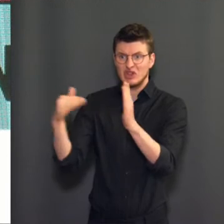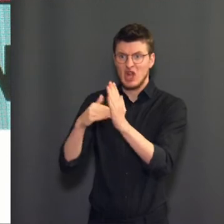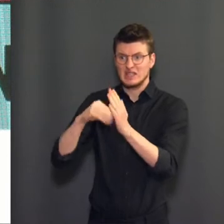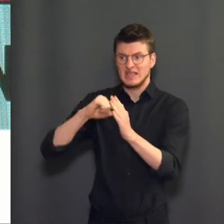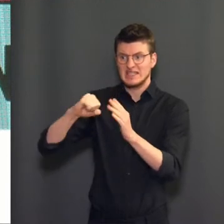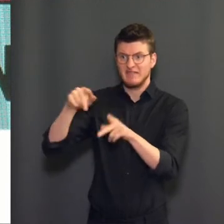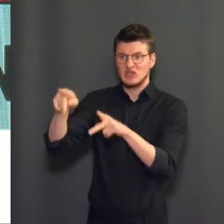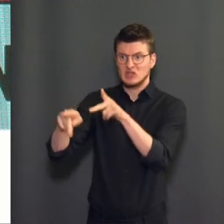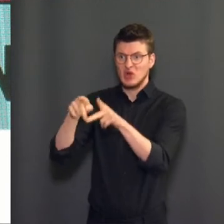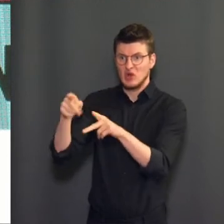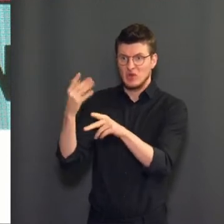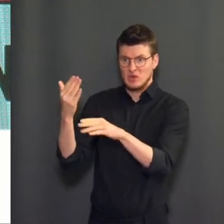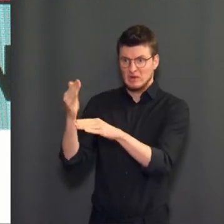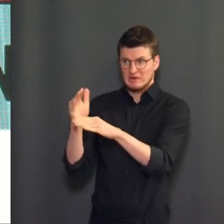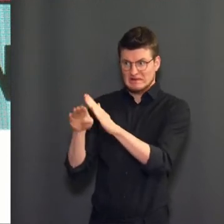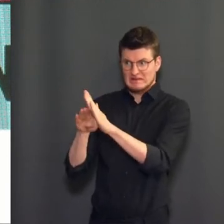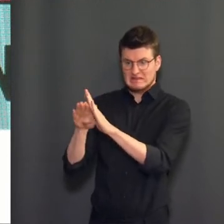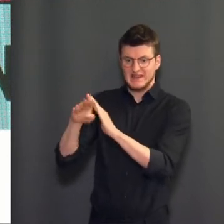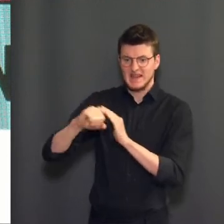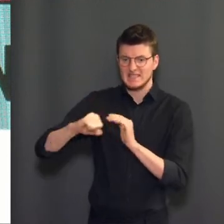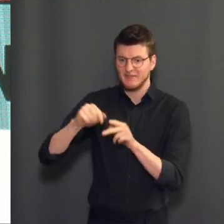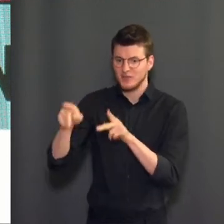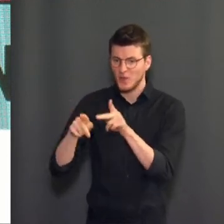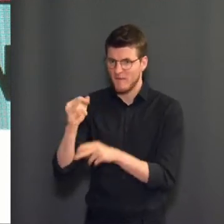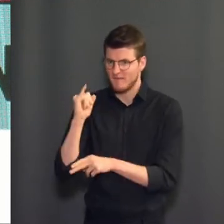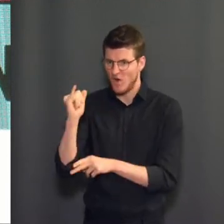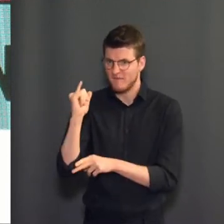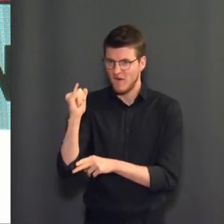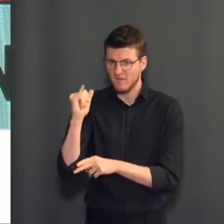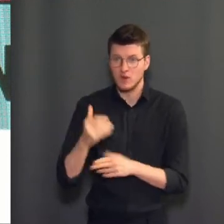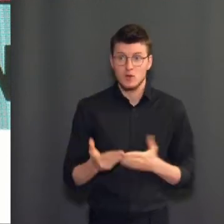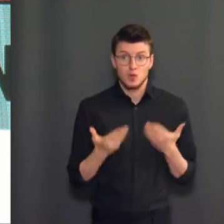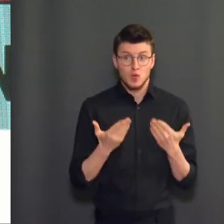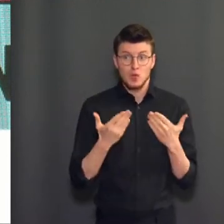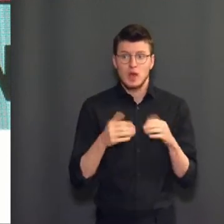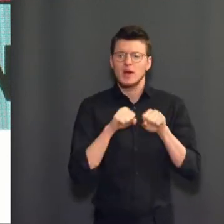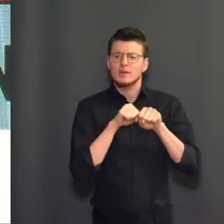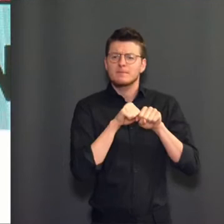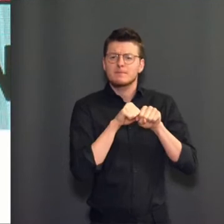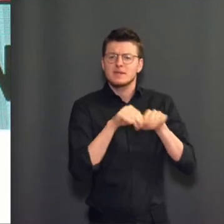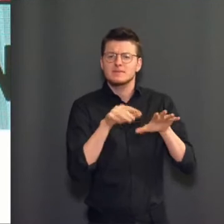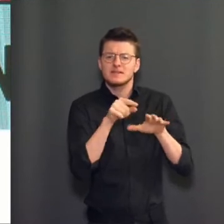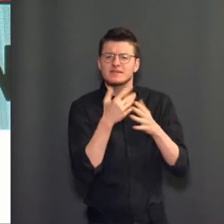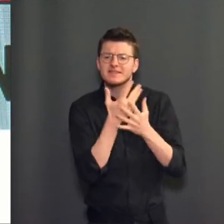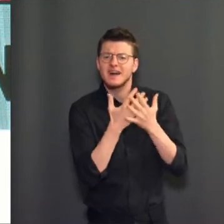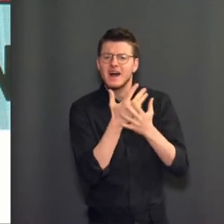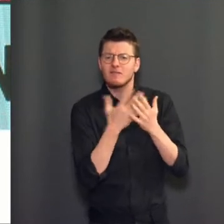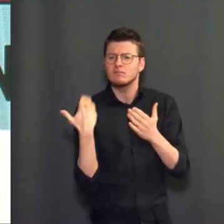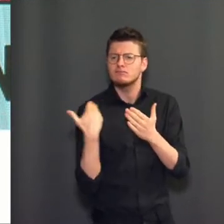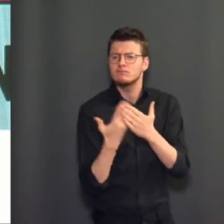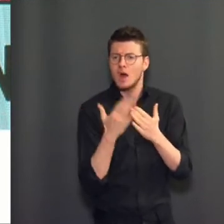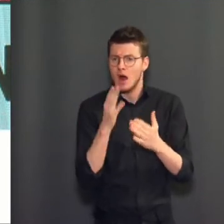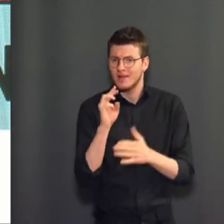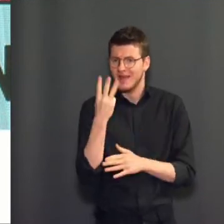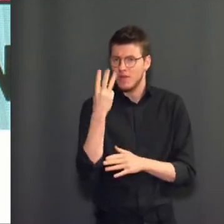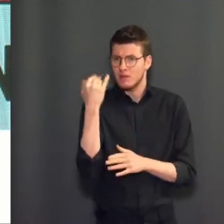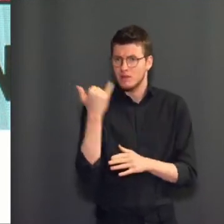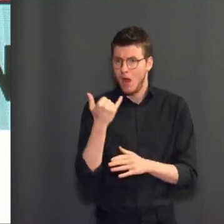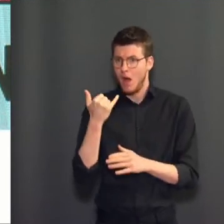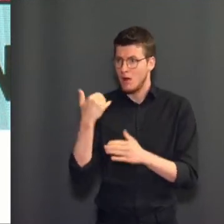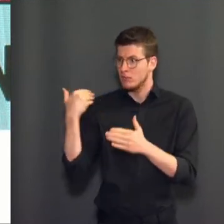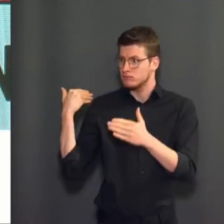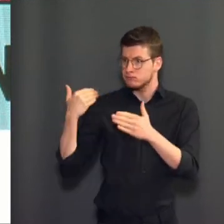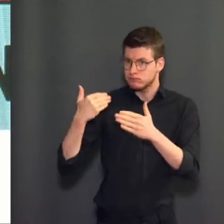De besmettingscijfers tonen voor de derde dag op rij een daling. En de komende dagen zal deze daling